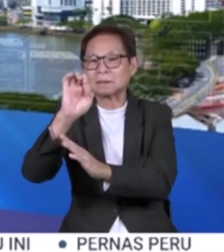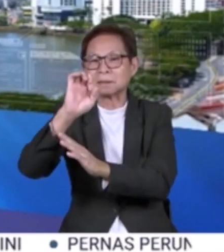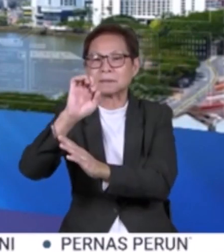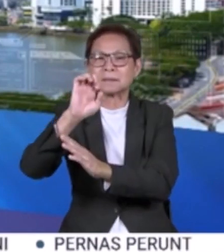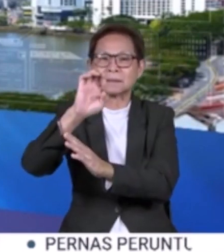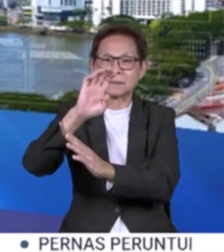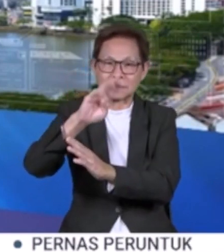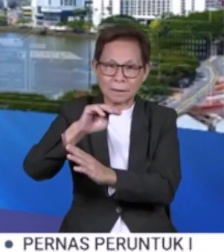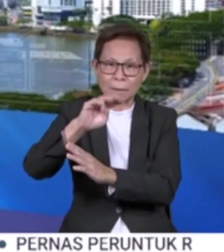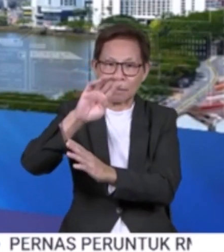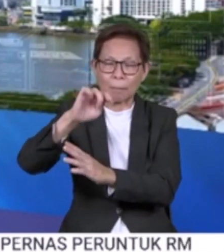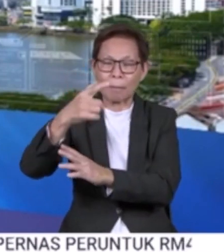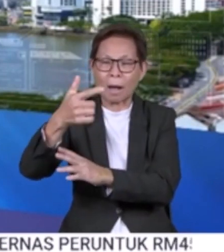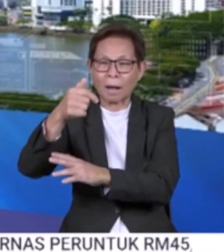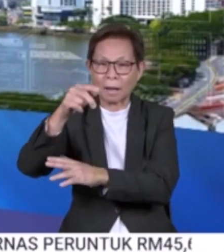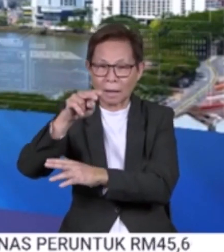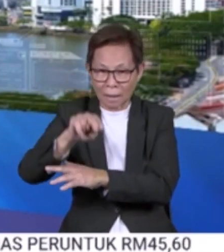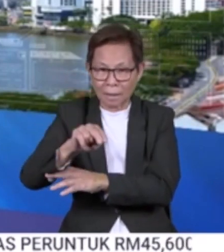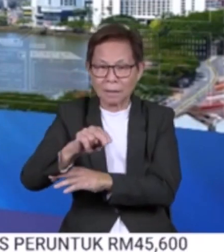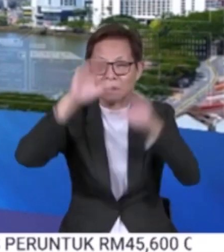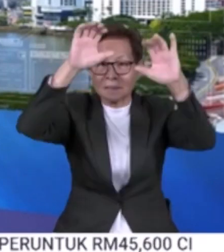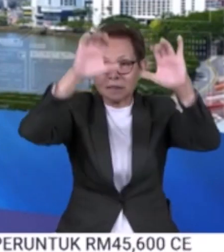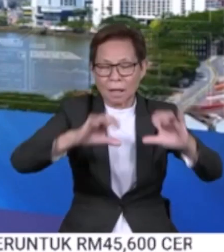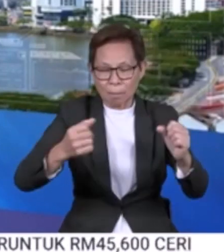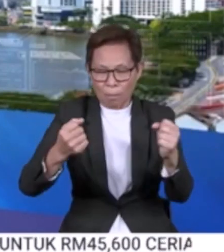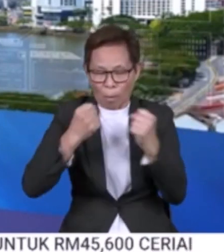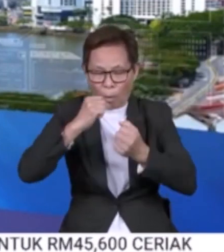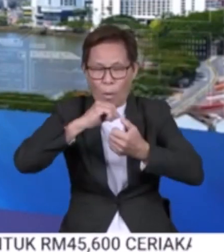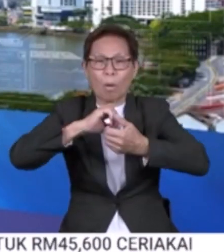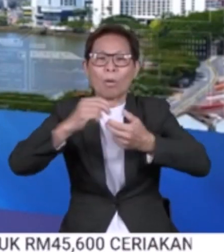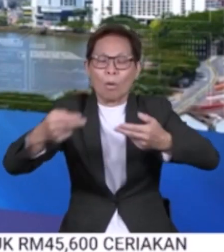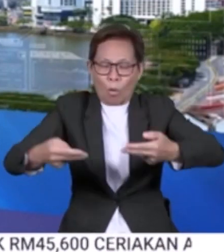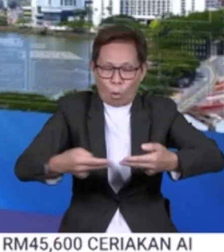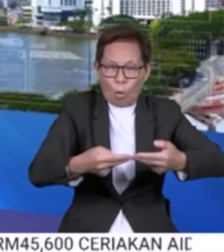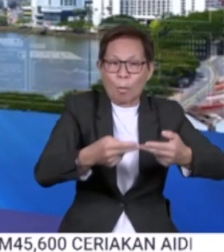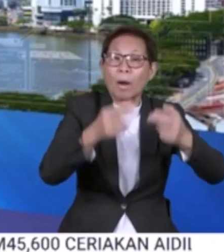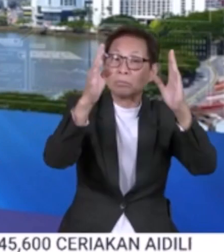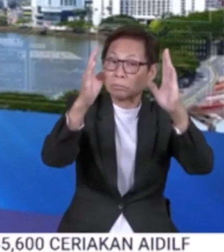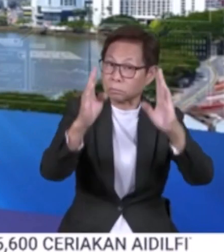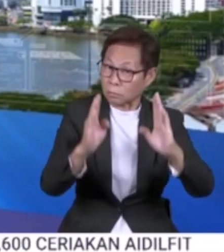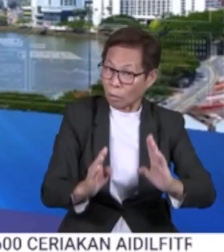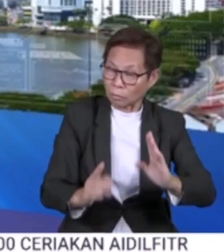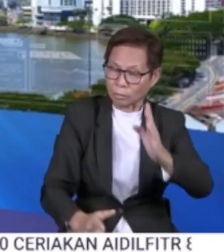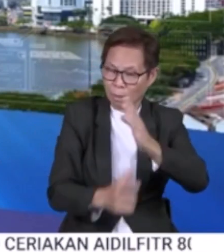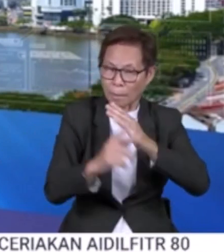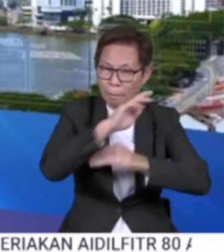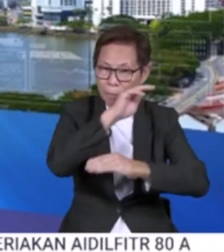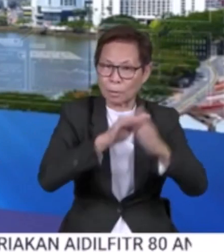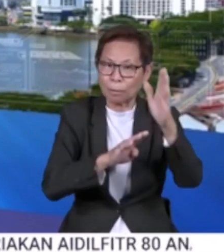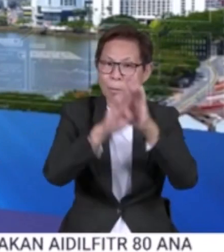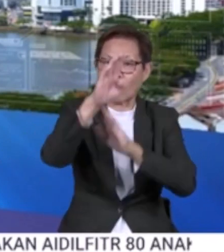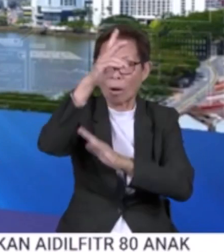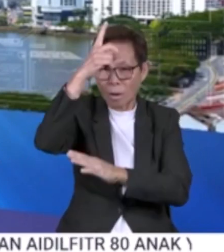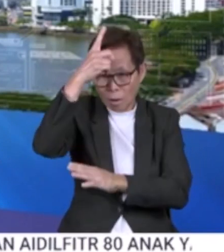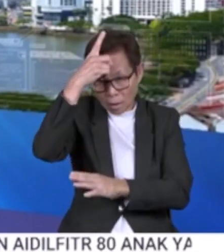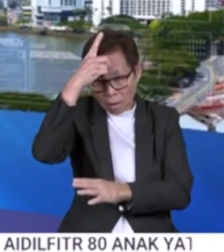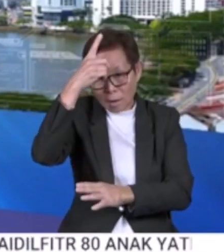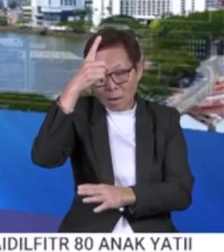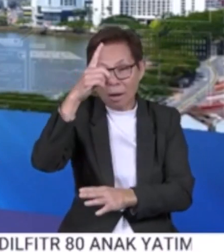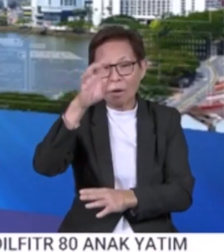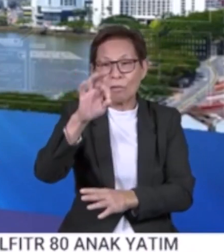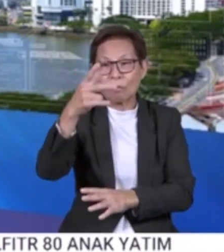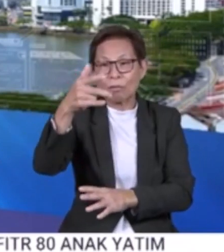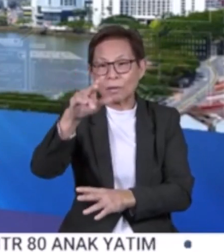boleh dijadikan sebagai landasan memperkokoh hubungan antara kaum di malam menteri pembangunan bakat Datuk Francis